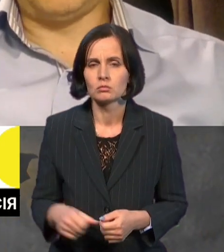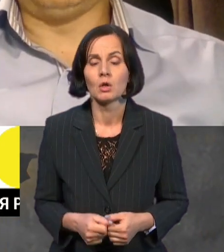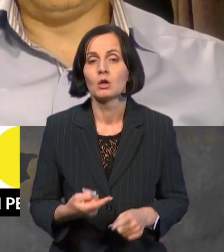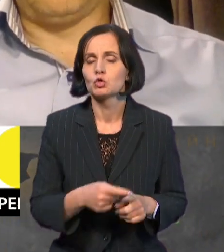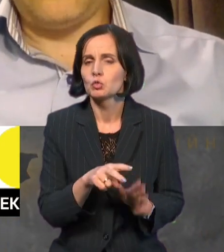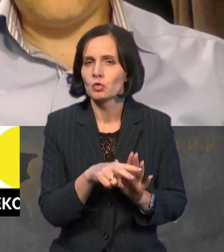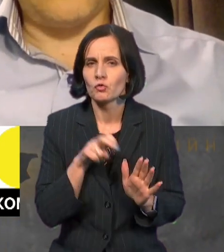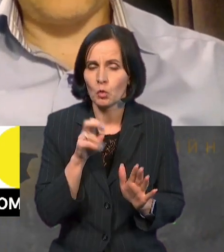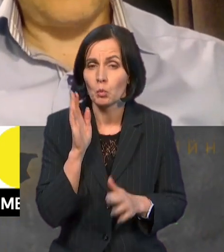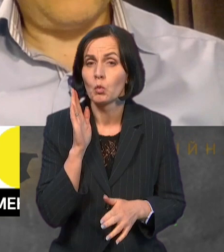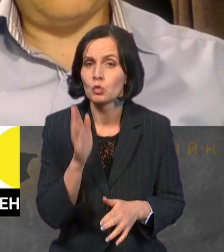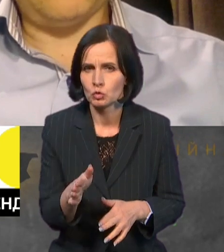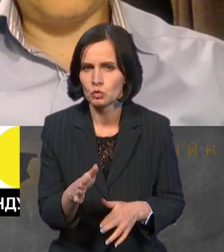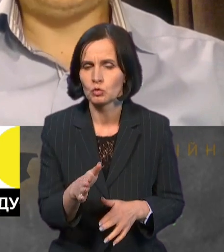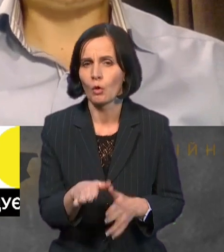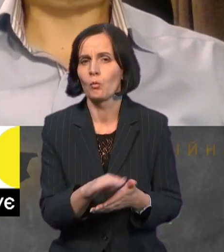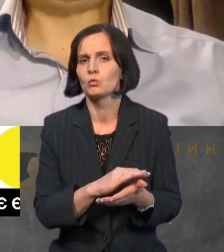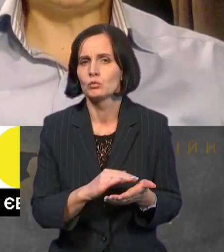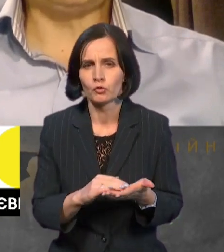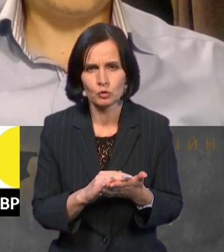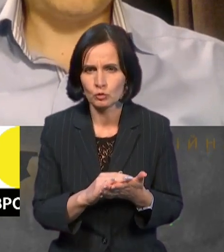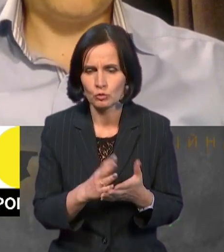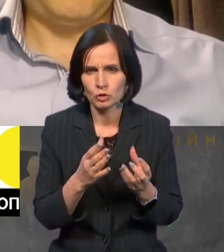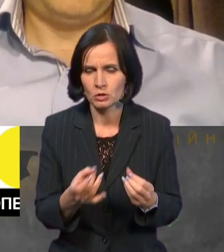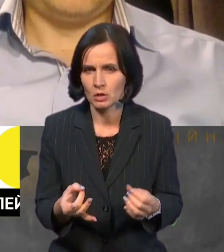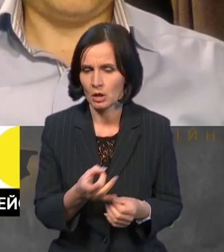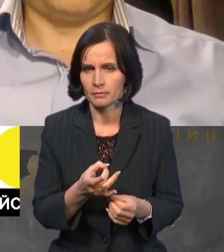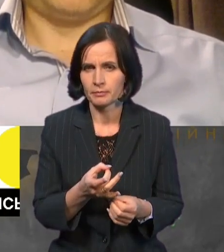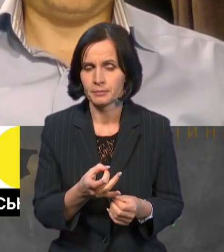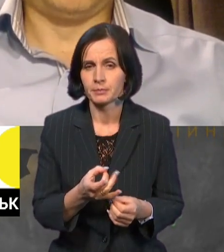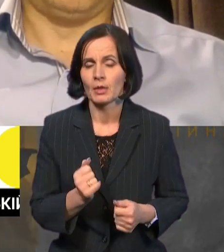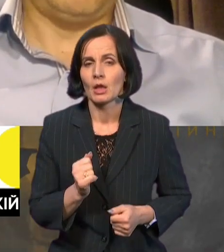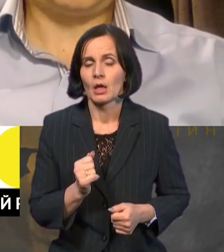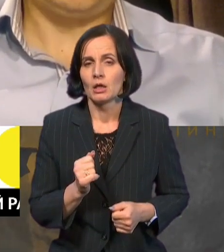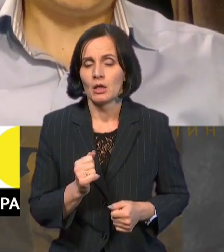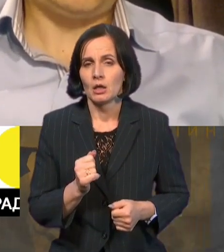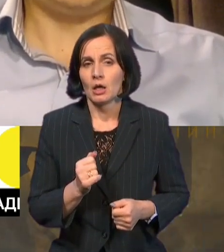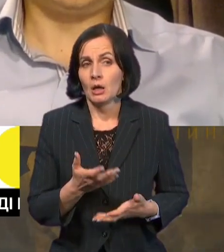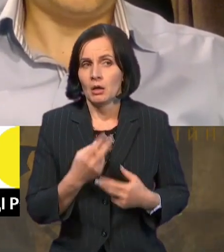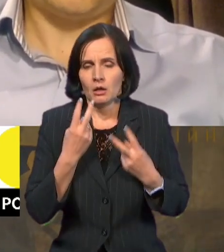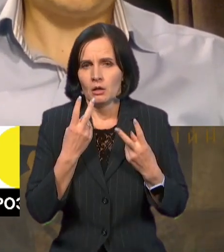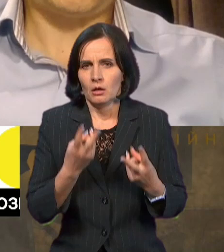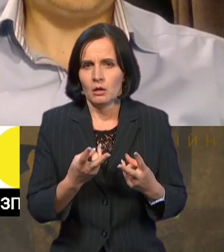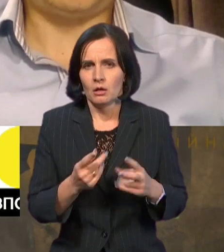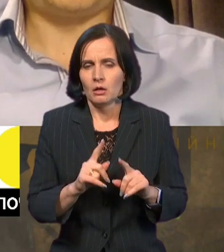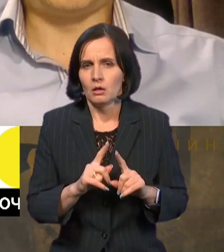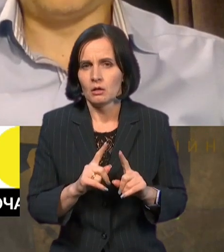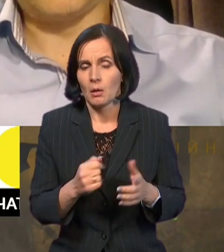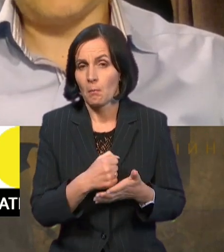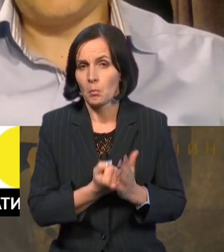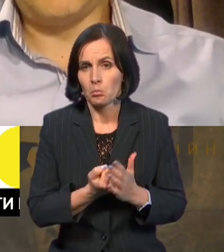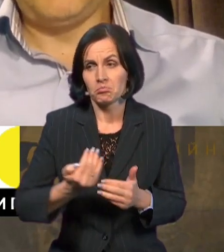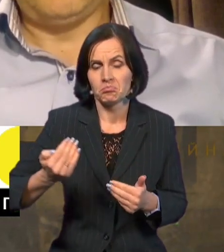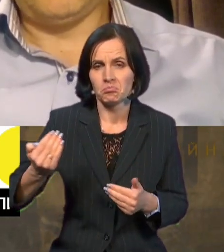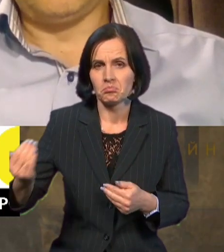відключення будуть, скоріше за все, повторюся. Особливо, ну, ми бачимо, в принципі, не особливо, ми бачимо навіть підтвердження з боку